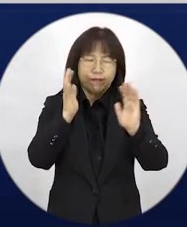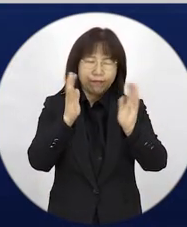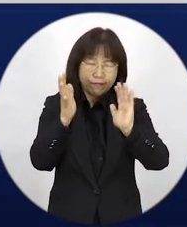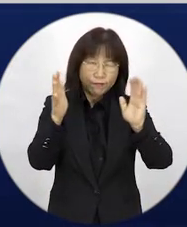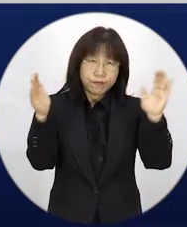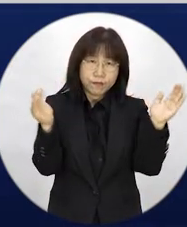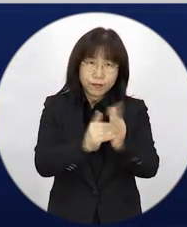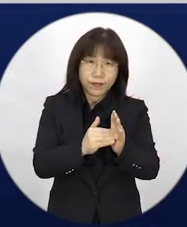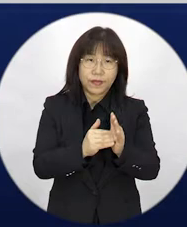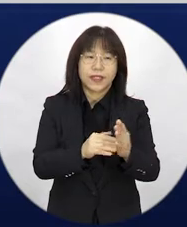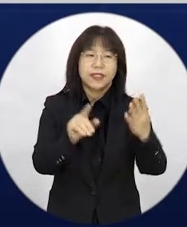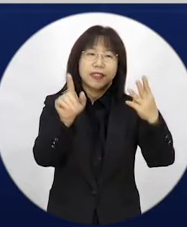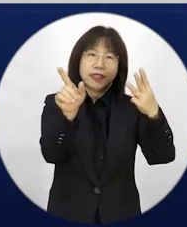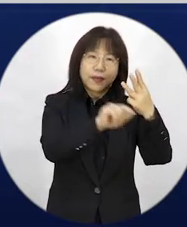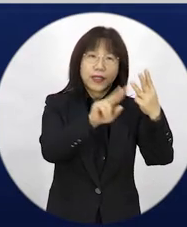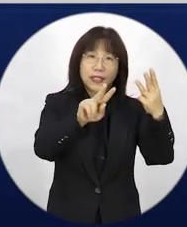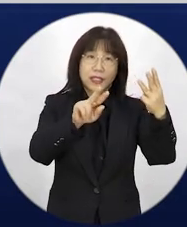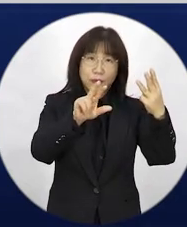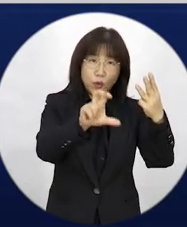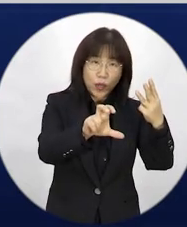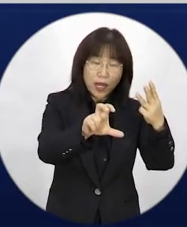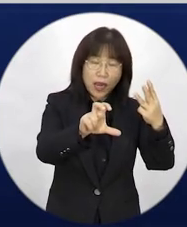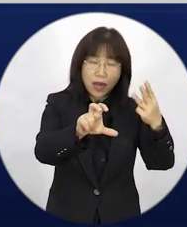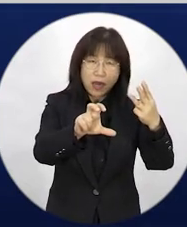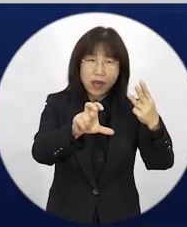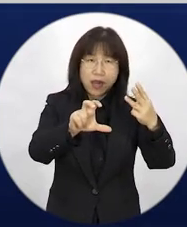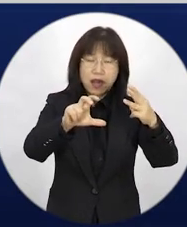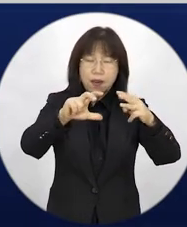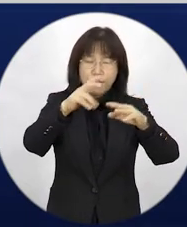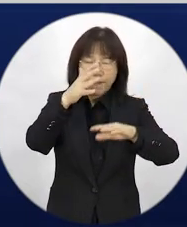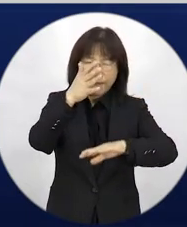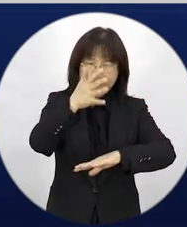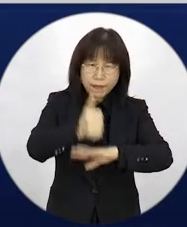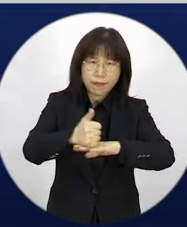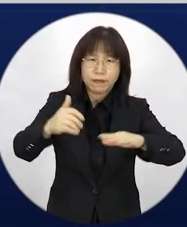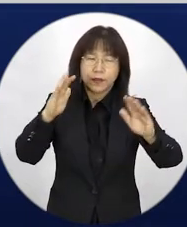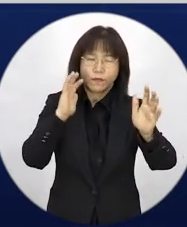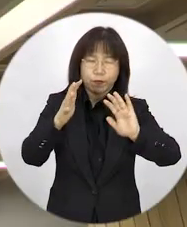이번 임시회는 지난 25일 제2차 본회의로 폐회했습니다.